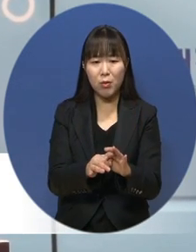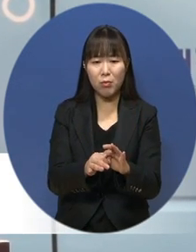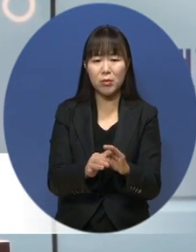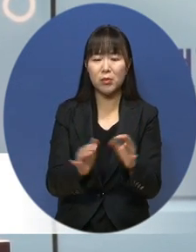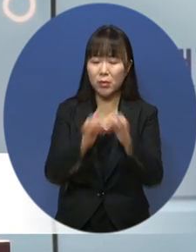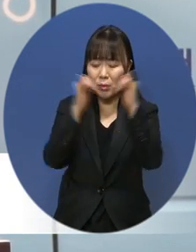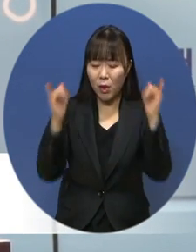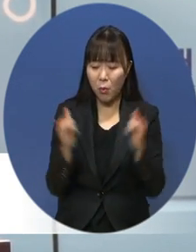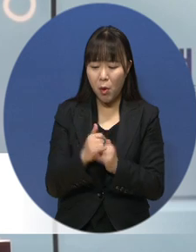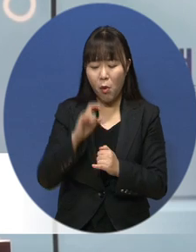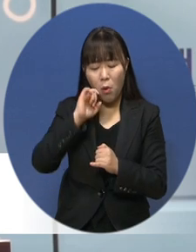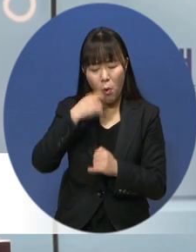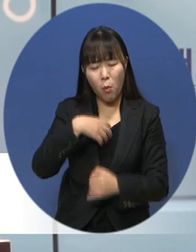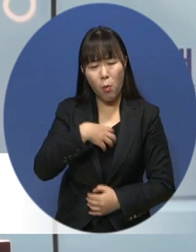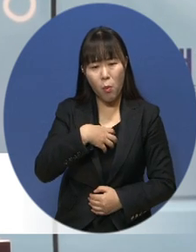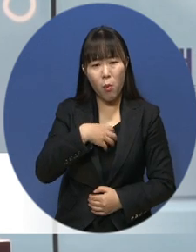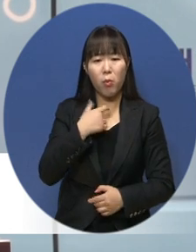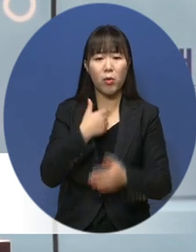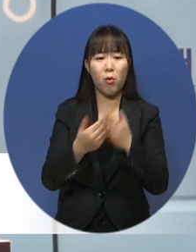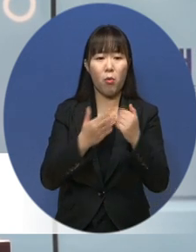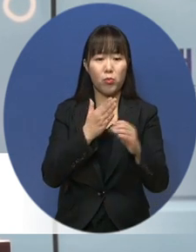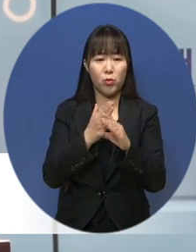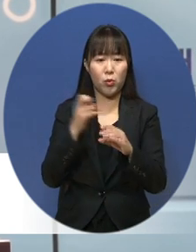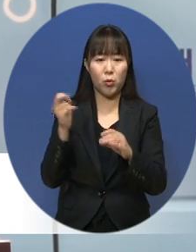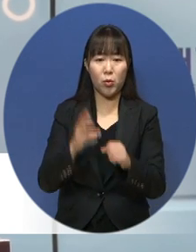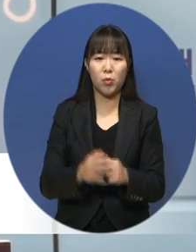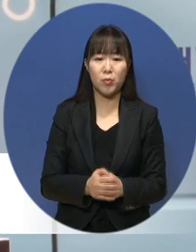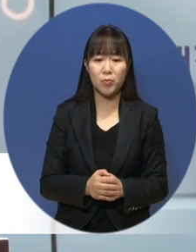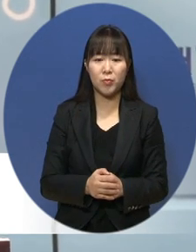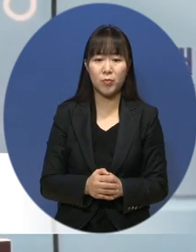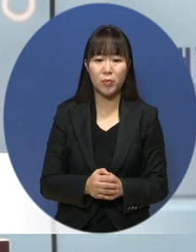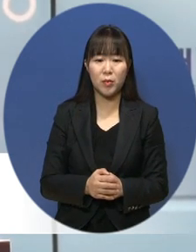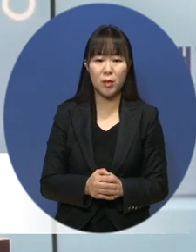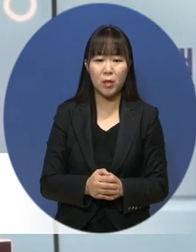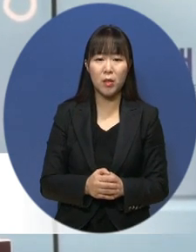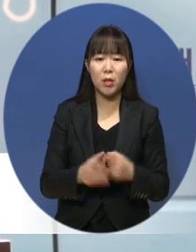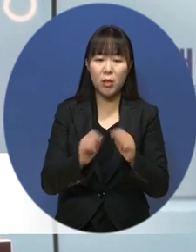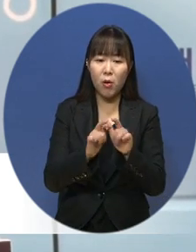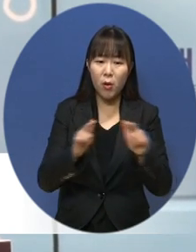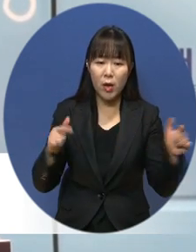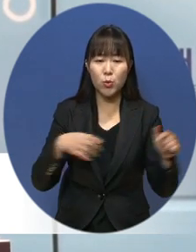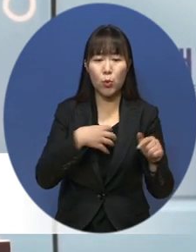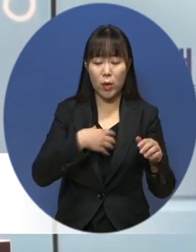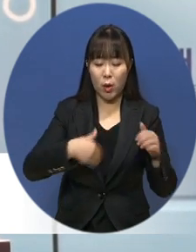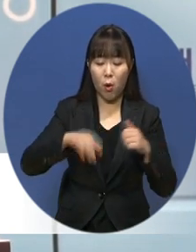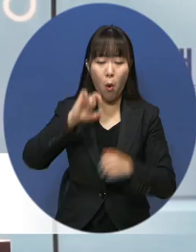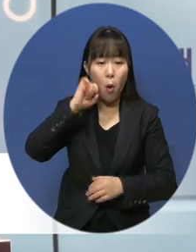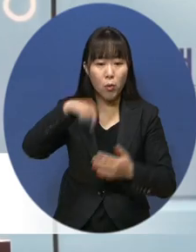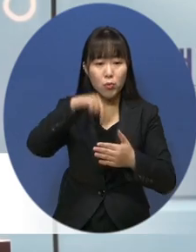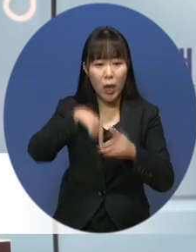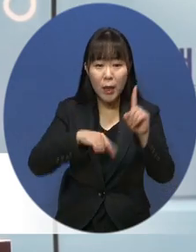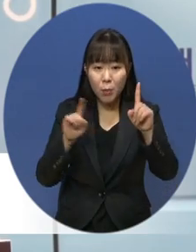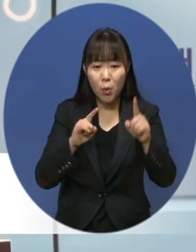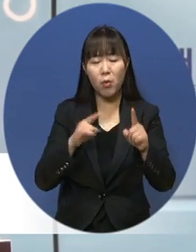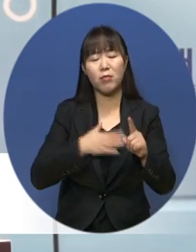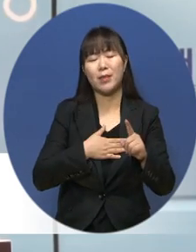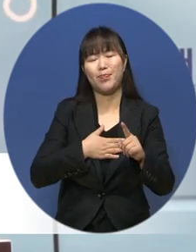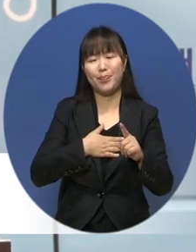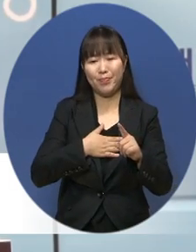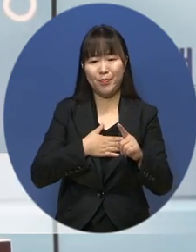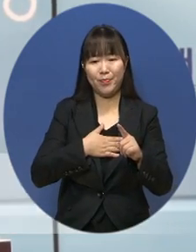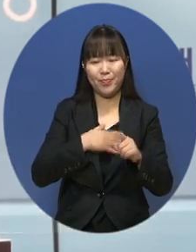사회가 많은 어려움과 위기를 겪고 있고, 그로써 여러 가지 위기와 어려움 중에 하나가 바로